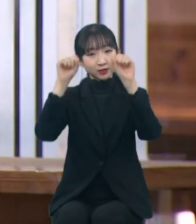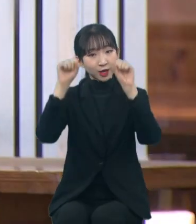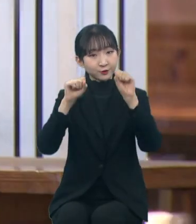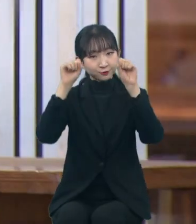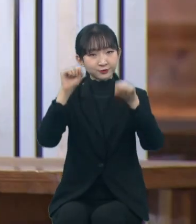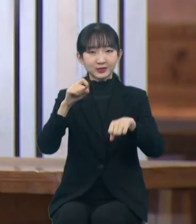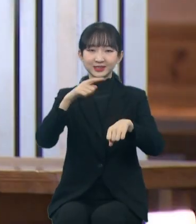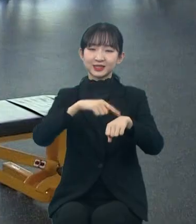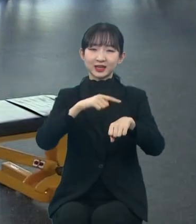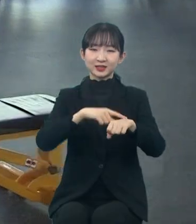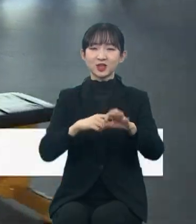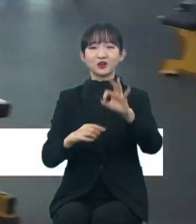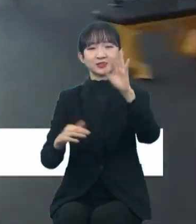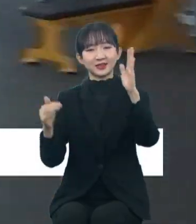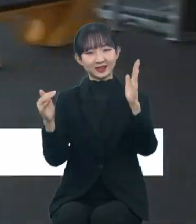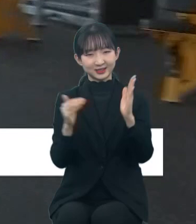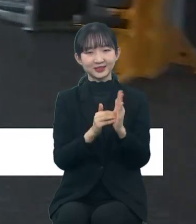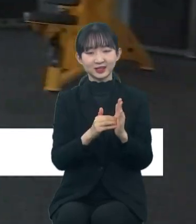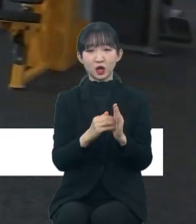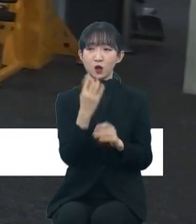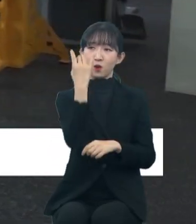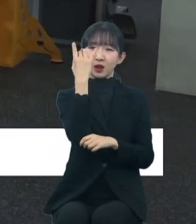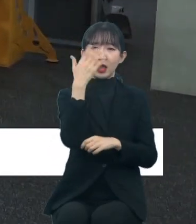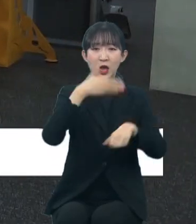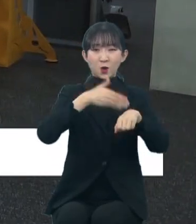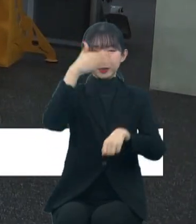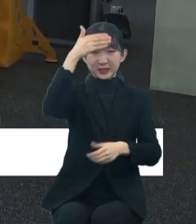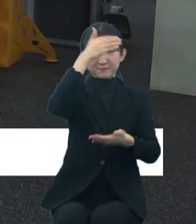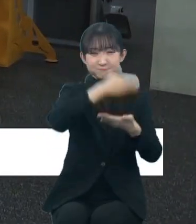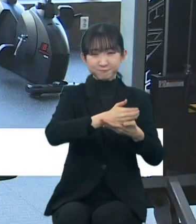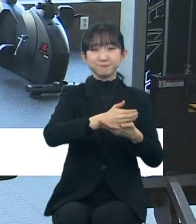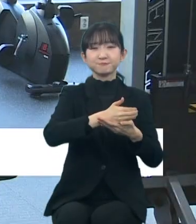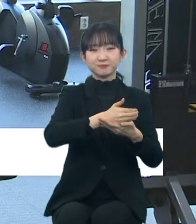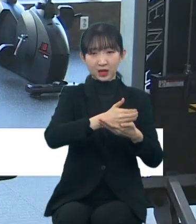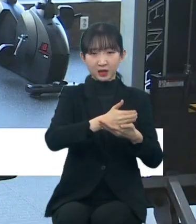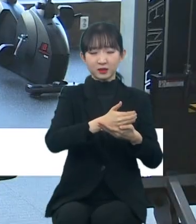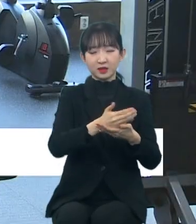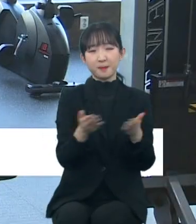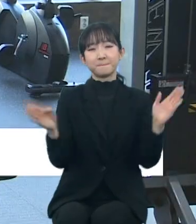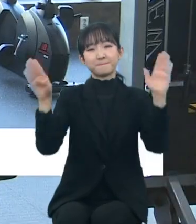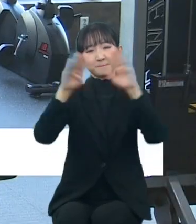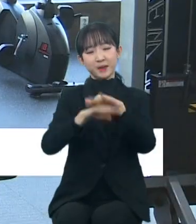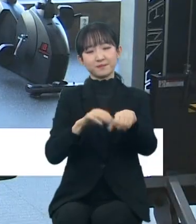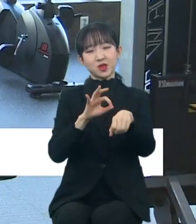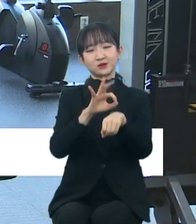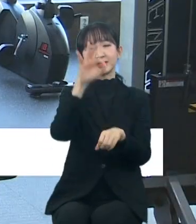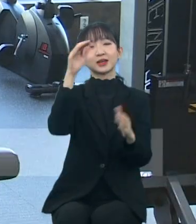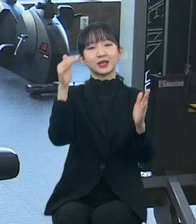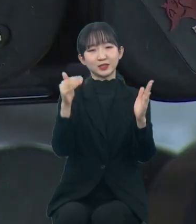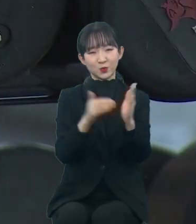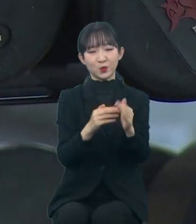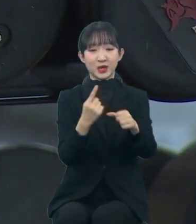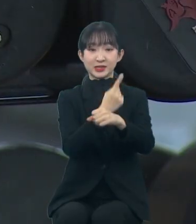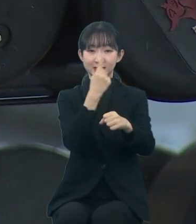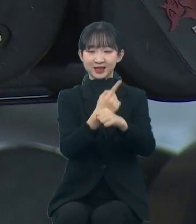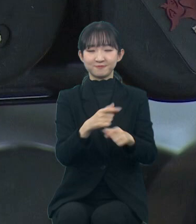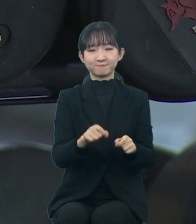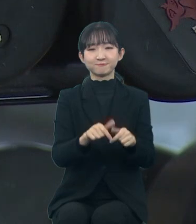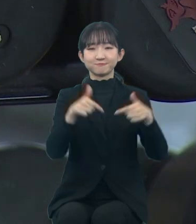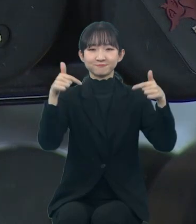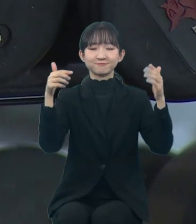연장됩니다. 그동안 오후 9시까지만 영업이 가능했는데 오후 10시까지로 영업시간이 1시간